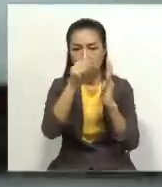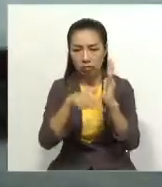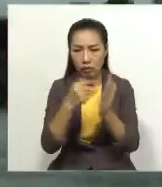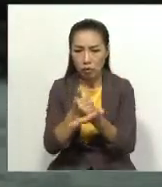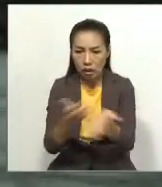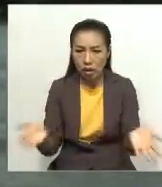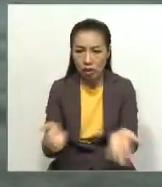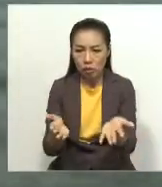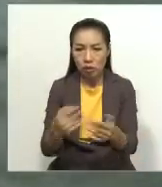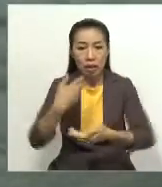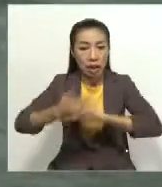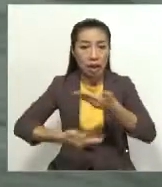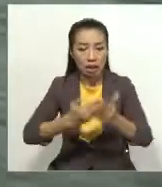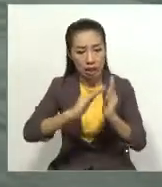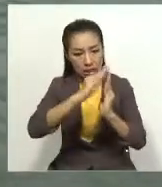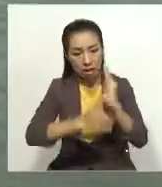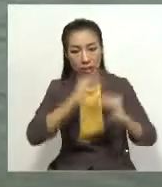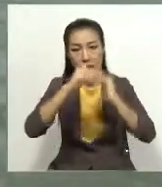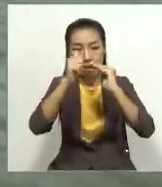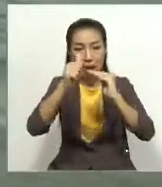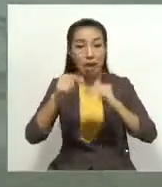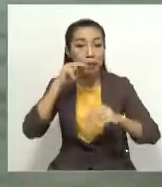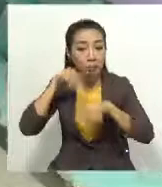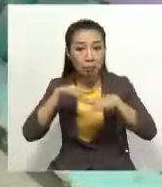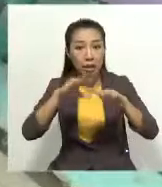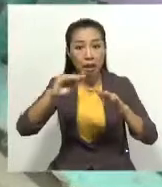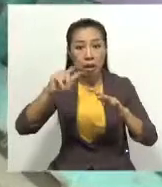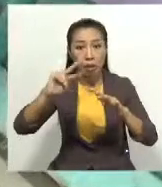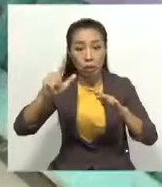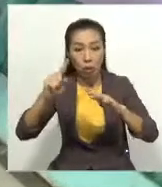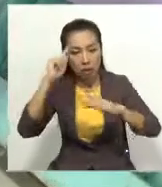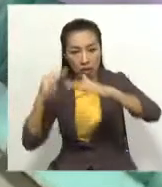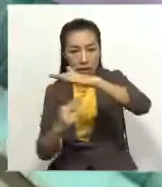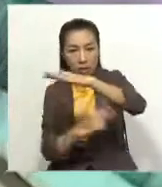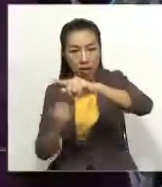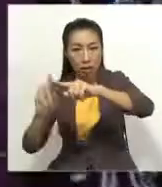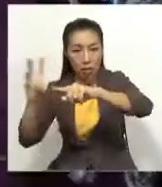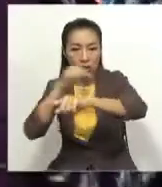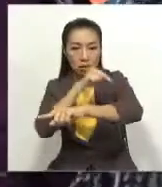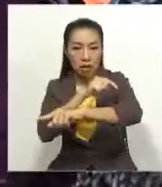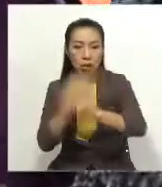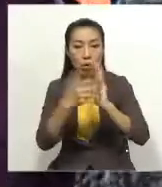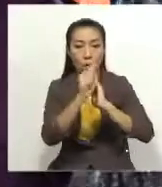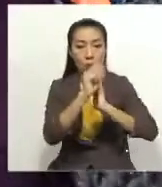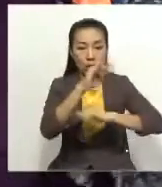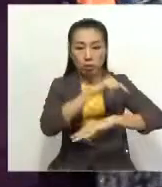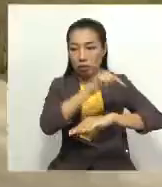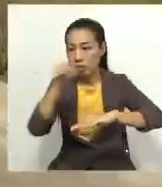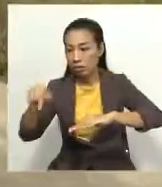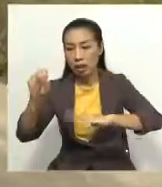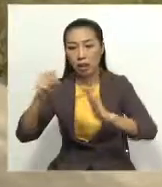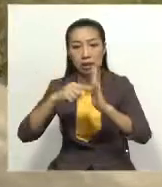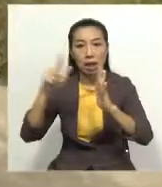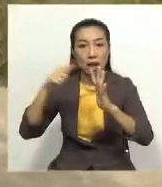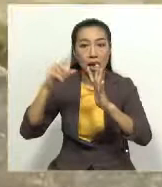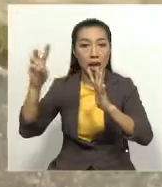ติบโตและพัฒนาสะพานข้ามแม่น้ำโขงแห่งที่6จากอุบลราชธานีถึงสารวันเชื่อมโยงการค้าและการท่องเ